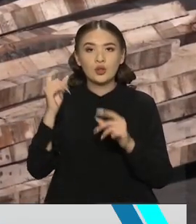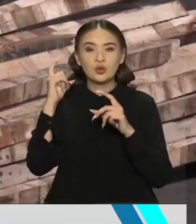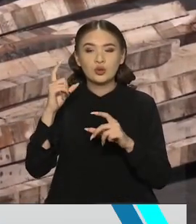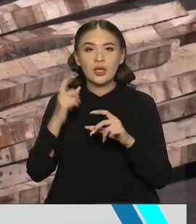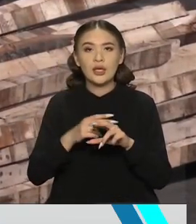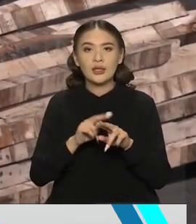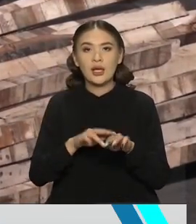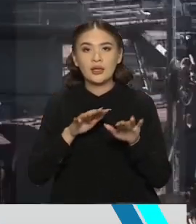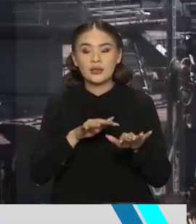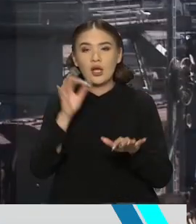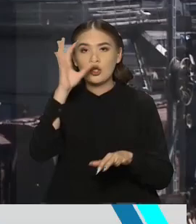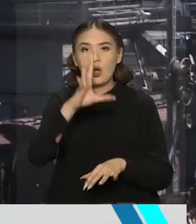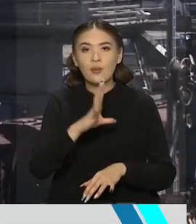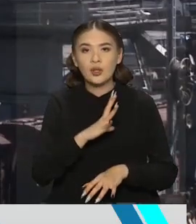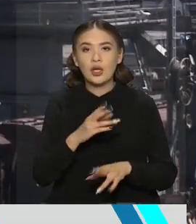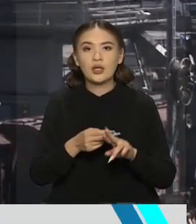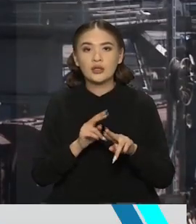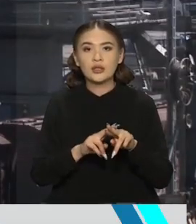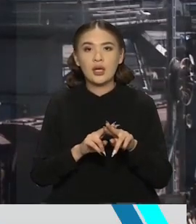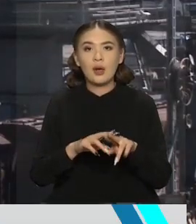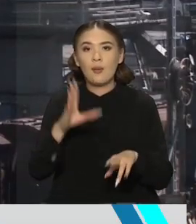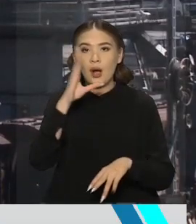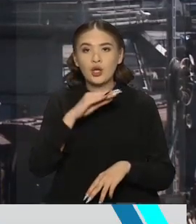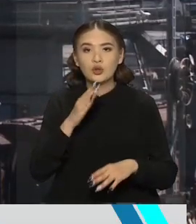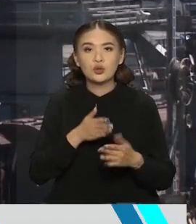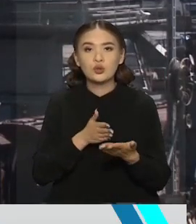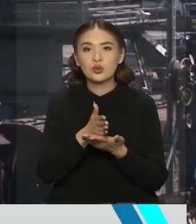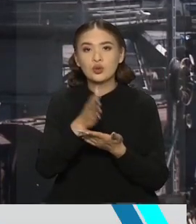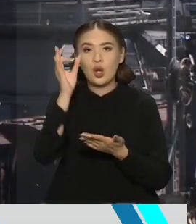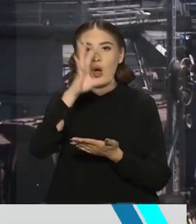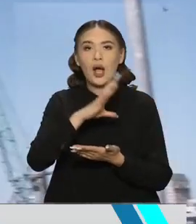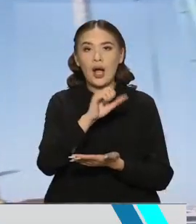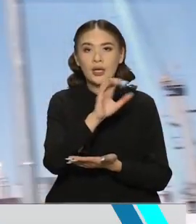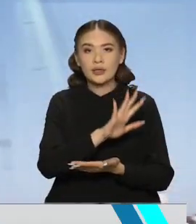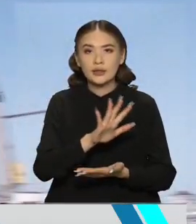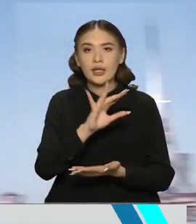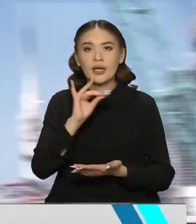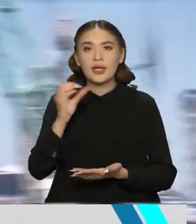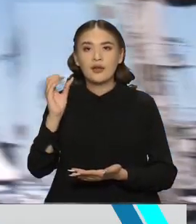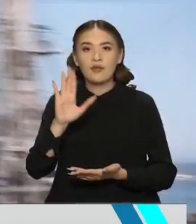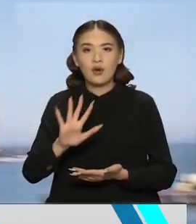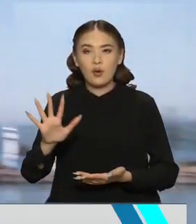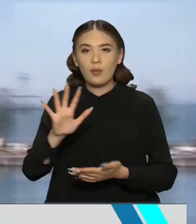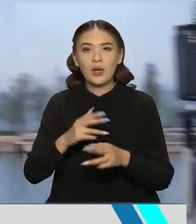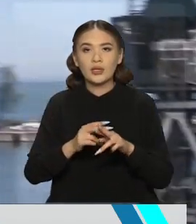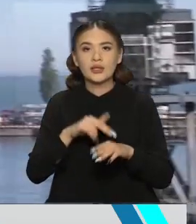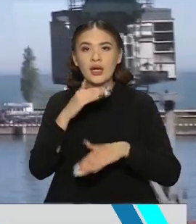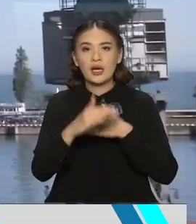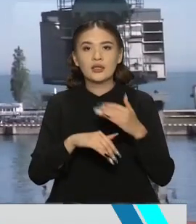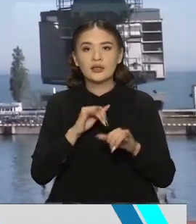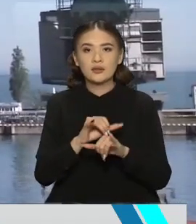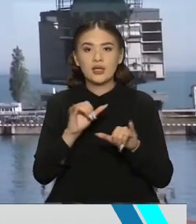по транскаспийскому международному транспортному маршруту, объединяющего Азию с Европой. К слову, о развитии этого